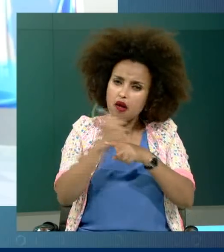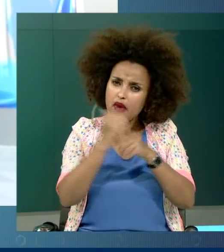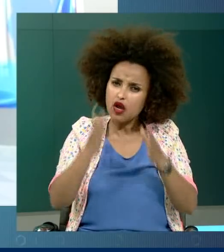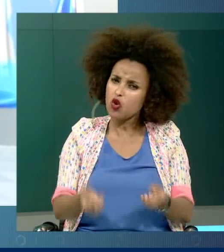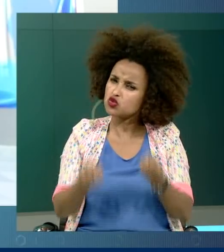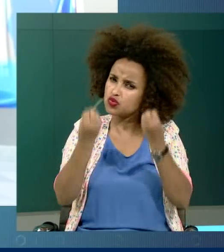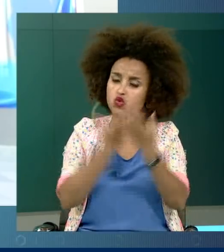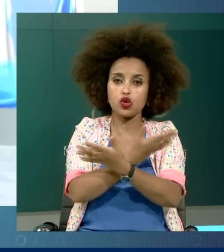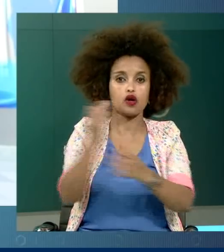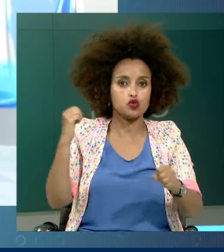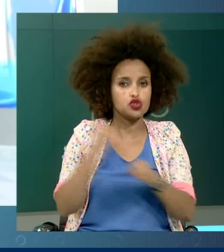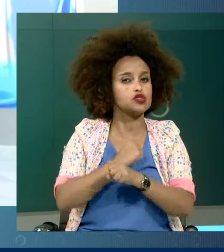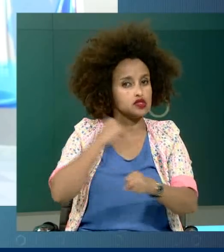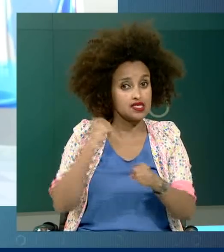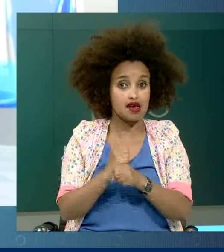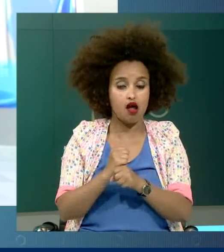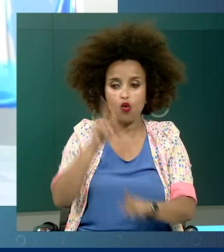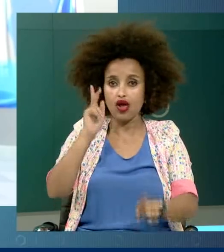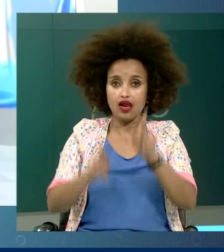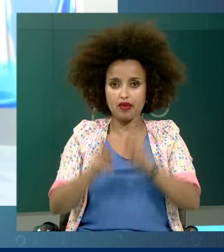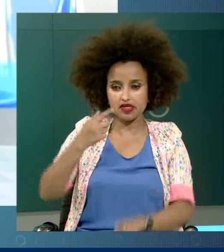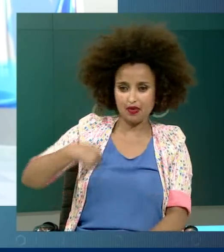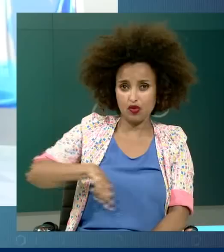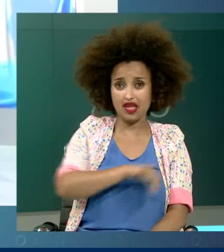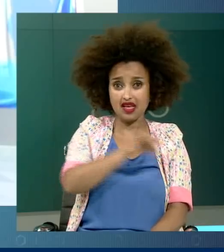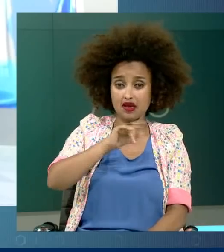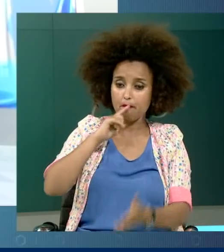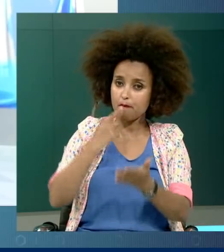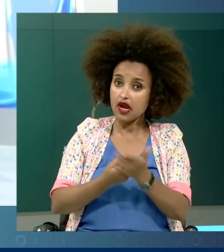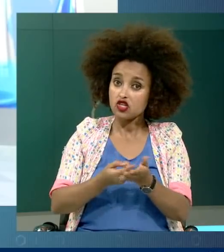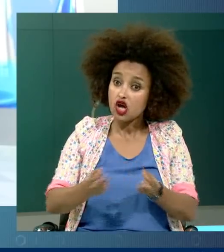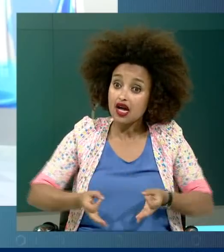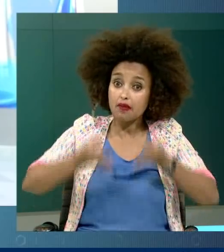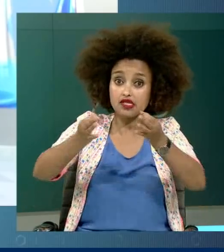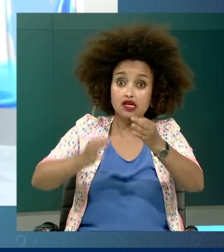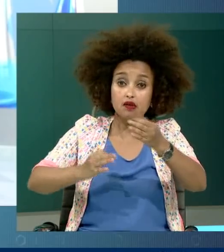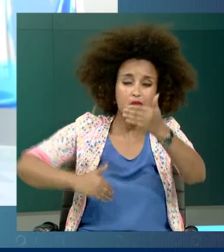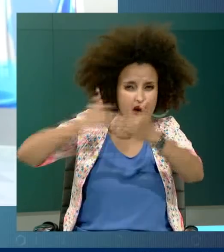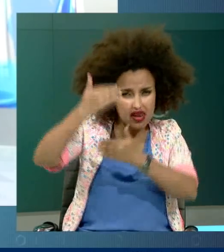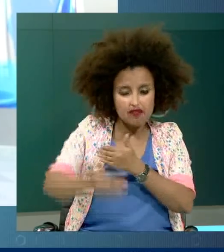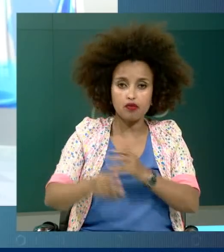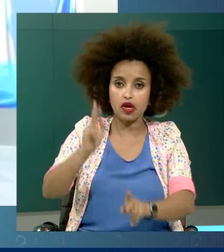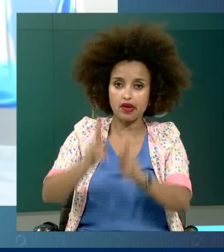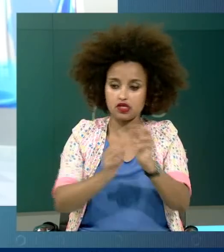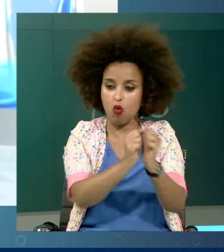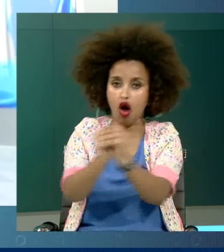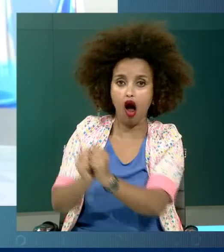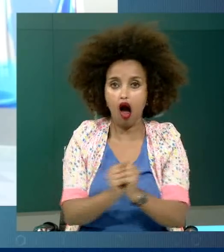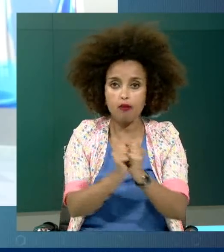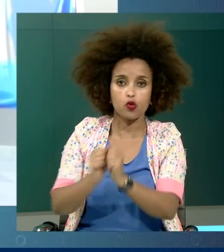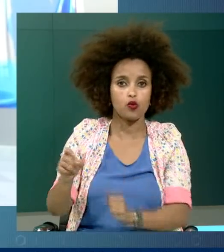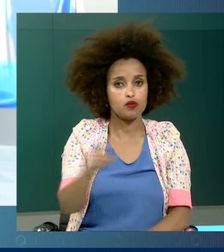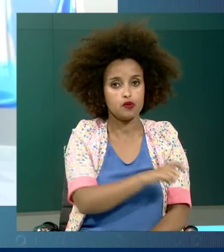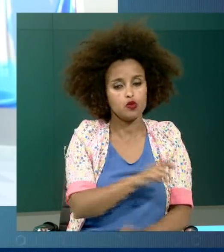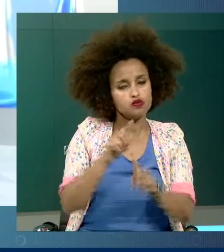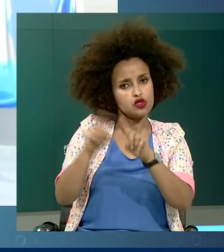ስራዎችን ይሰራሉ። ለህብረተሰቡ እንደኛ መረጃ ከመስጠት ባሻገር ወረድ ብለው ደግሞ ከህብረተሰቡ ጋር በጋራ በመሆን